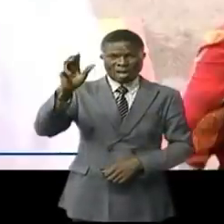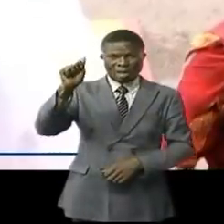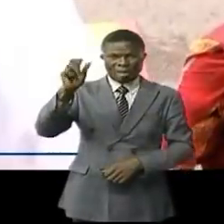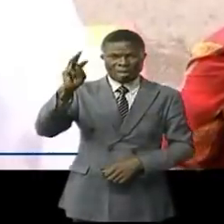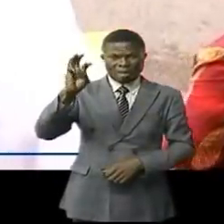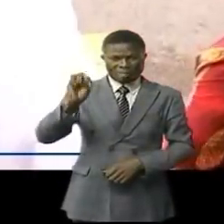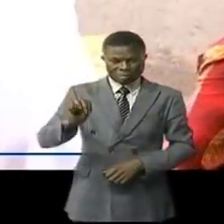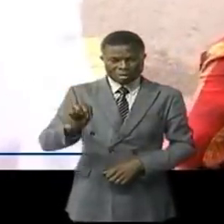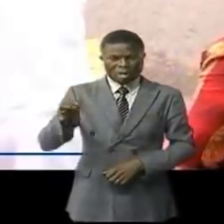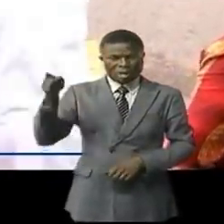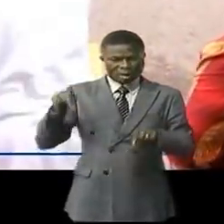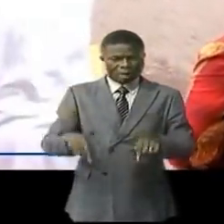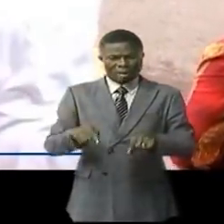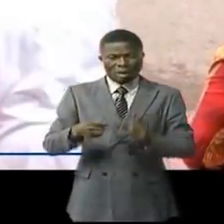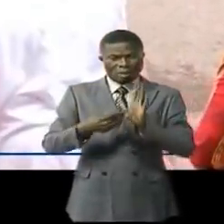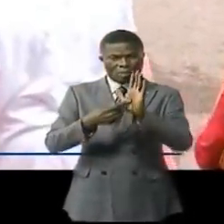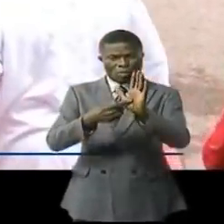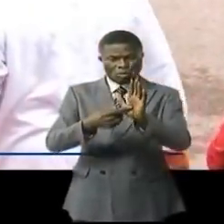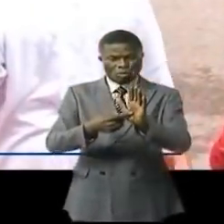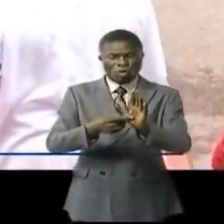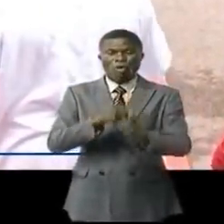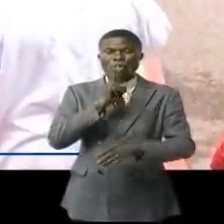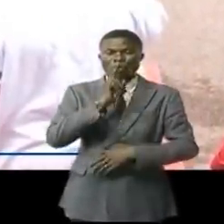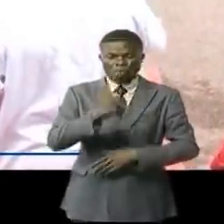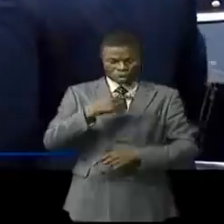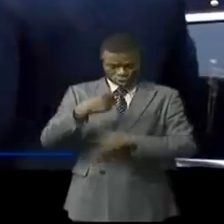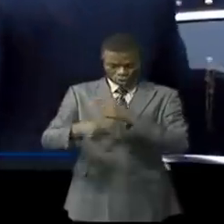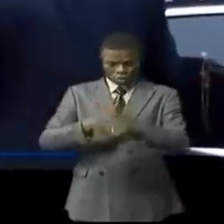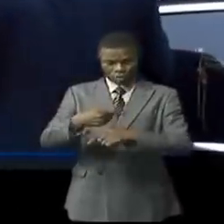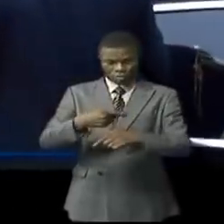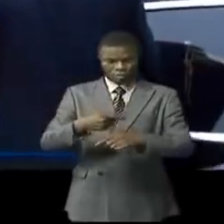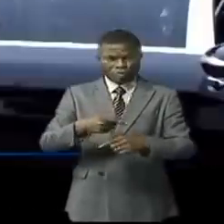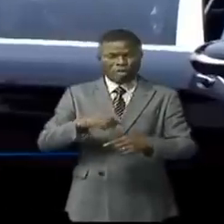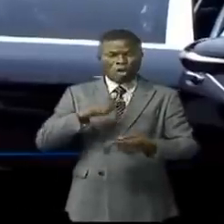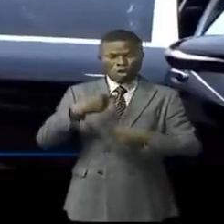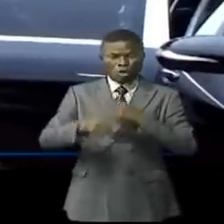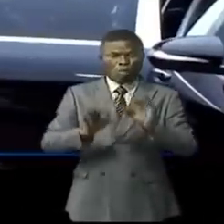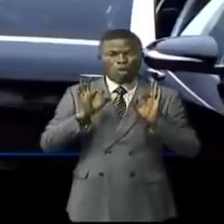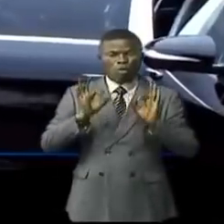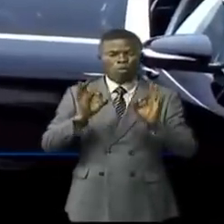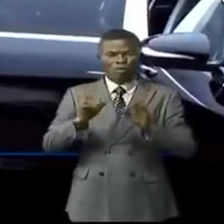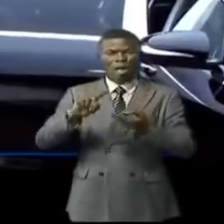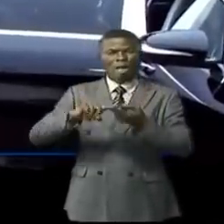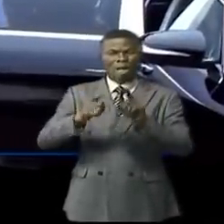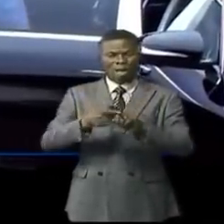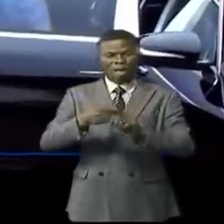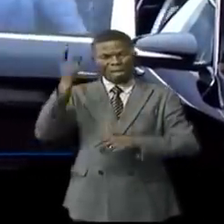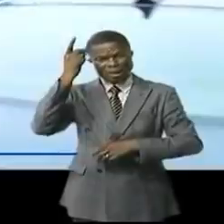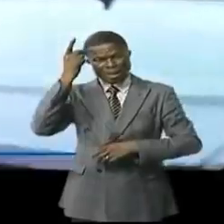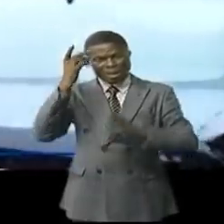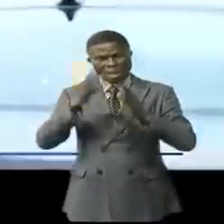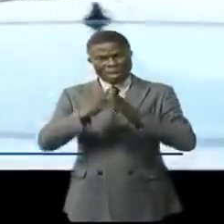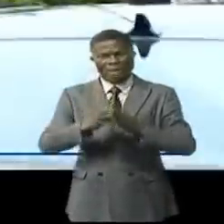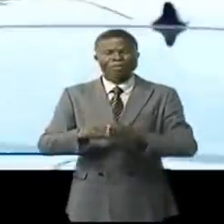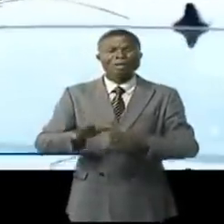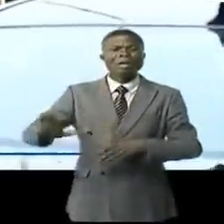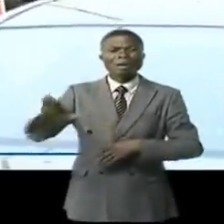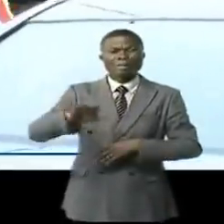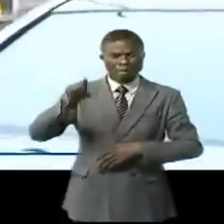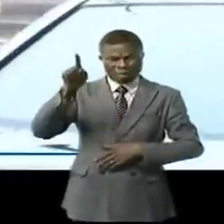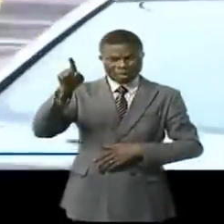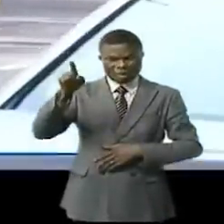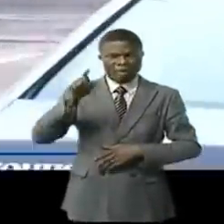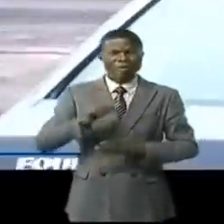Congo marque sans nul doute le début d'une nouvelle ère dans les relations entre Kinshasa et Banjul.